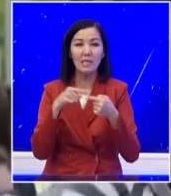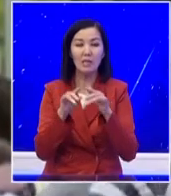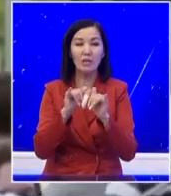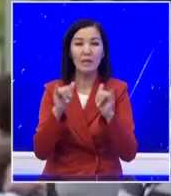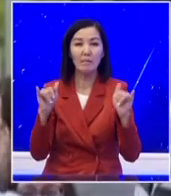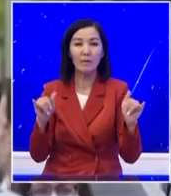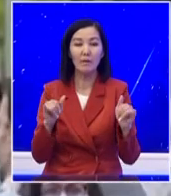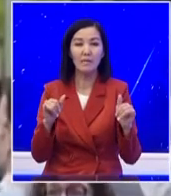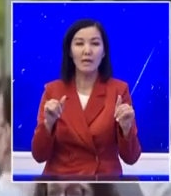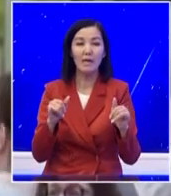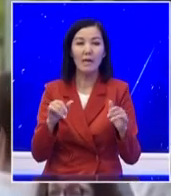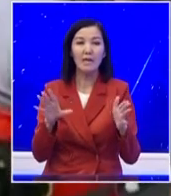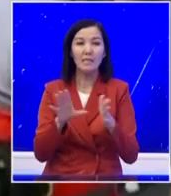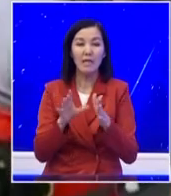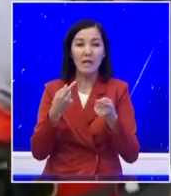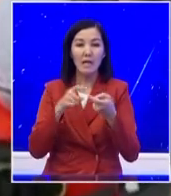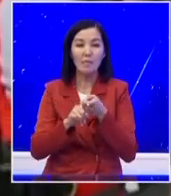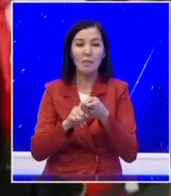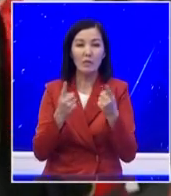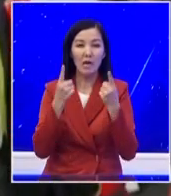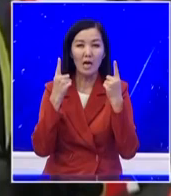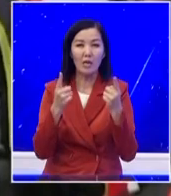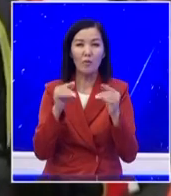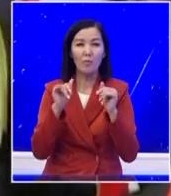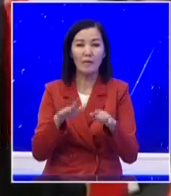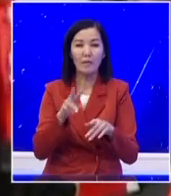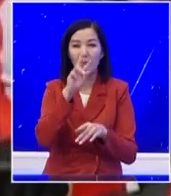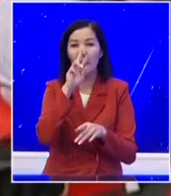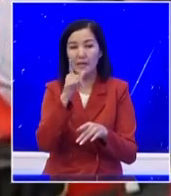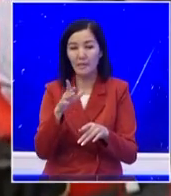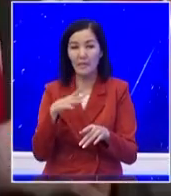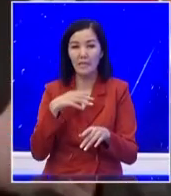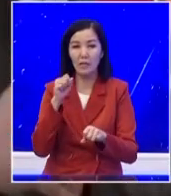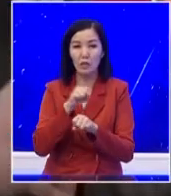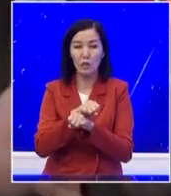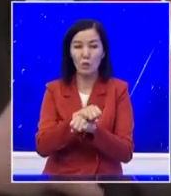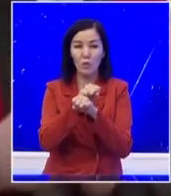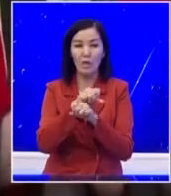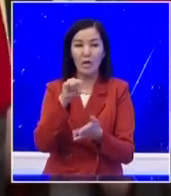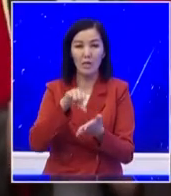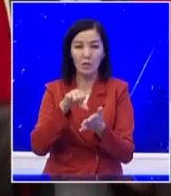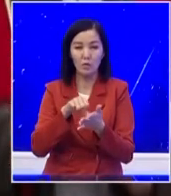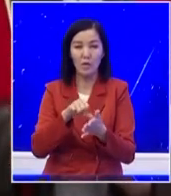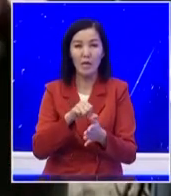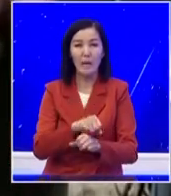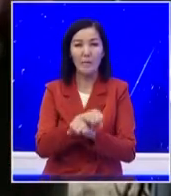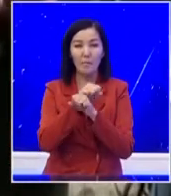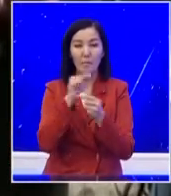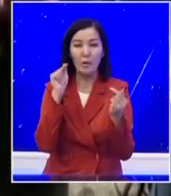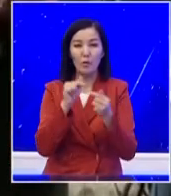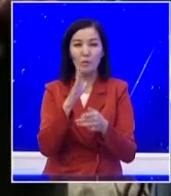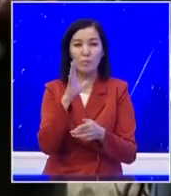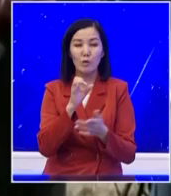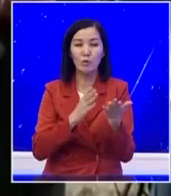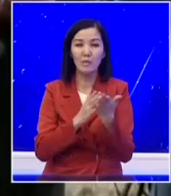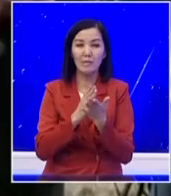жатқандықтан телекоммуникация алыбының мұндай пайламға келуі қателік дейді шеруге қатысушылар. Наразылық акциясына жалпы 500